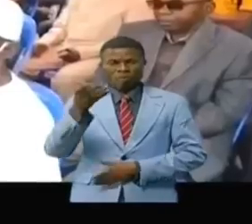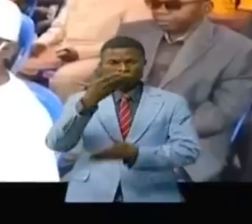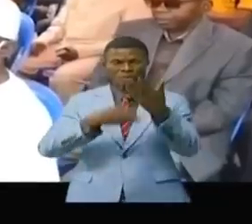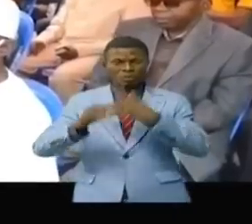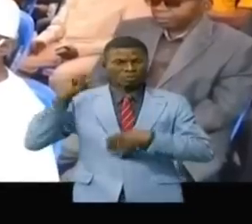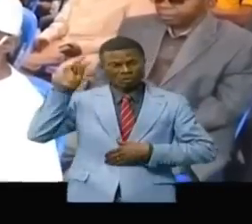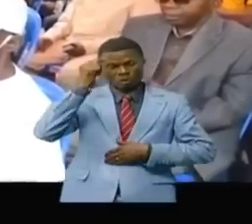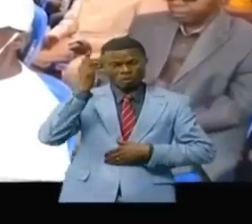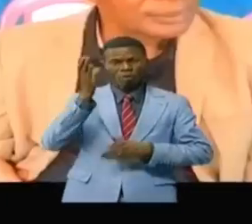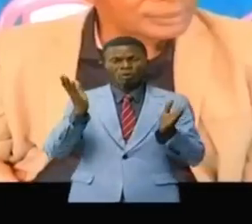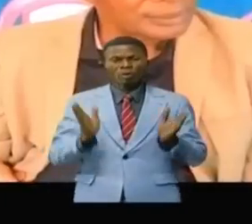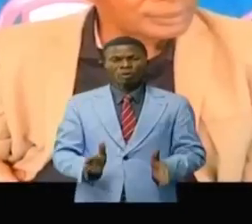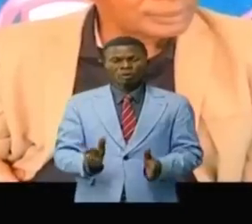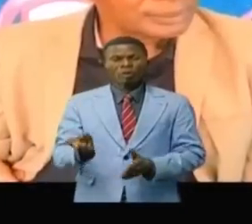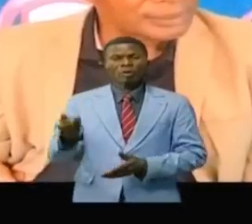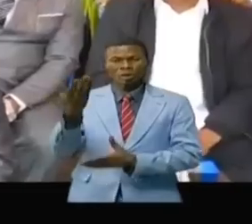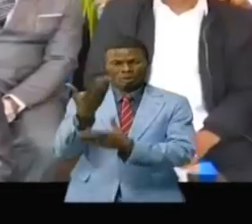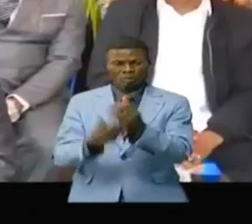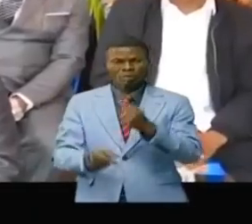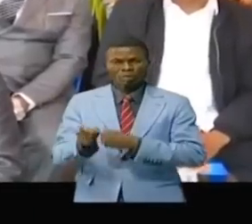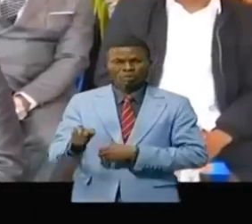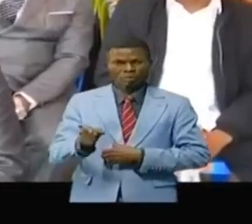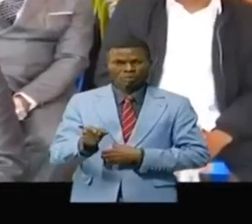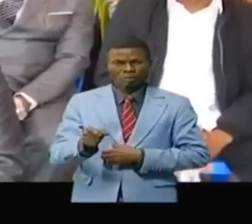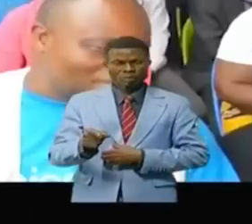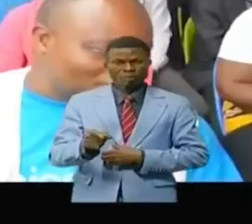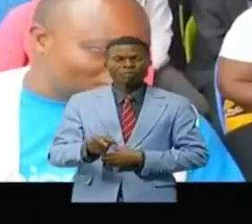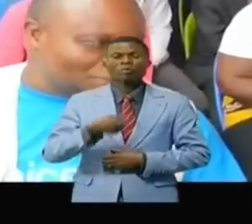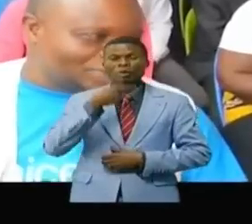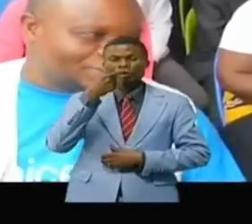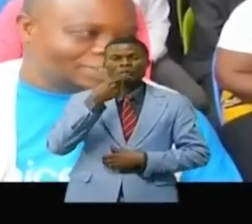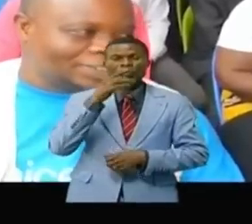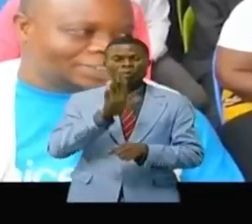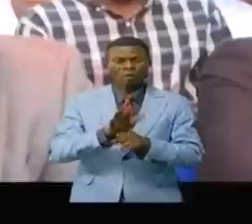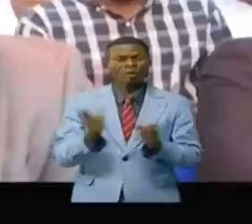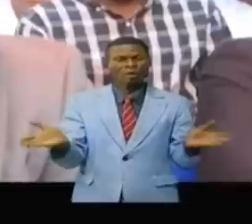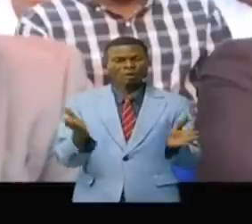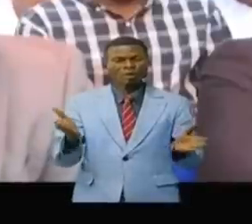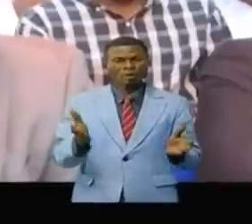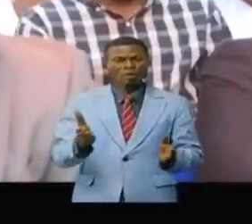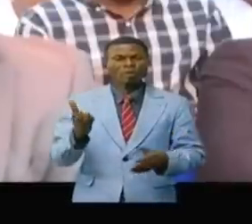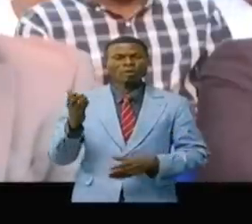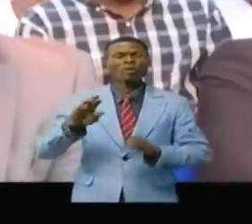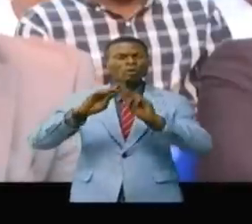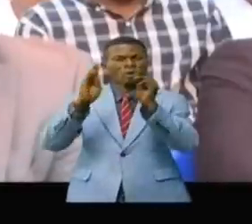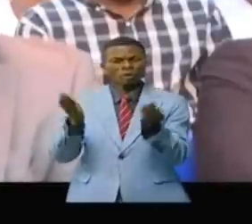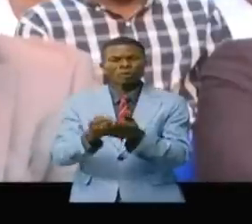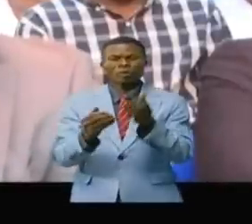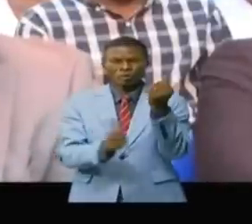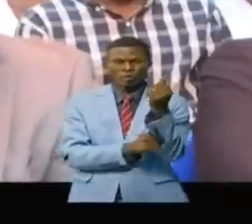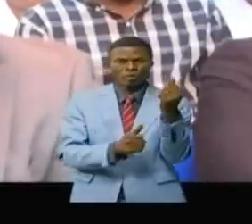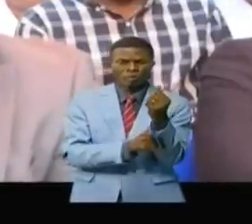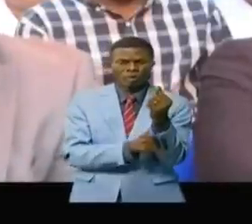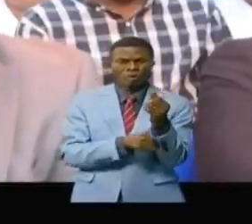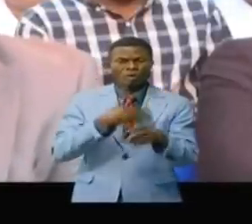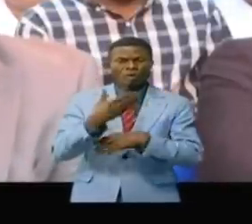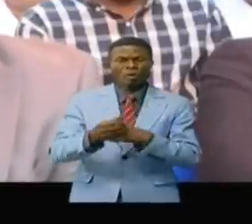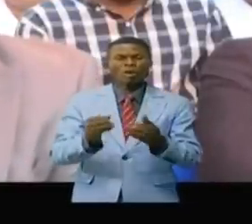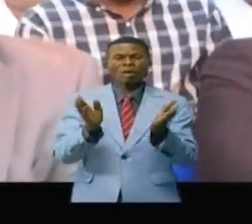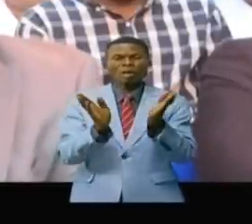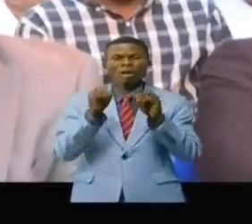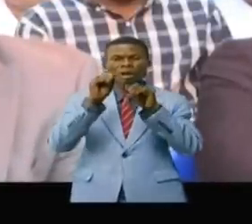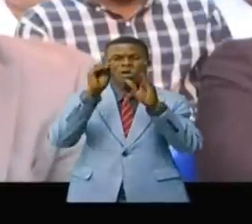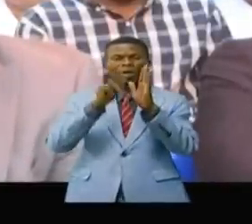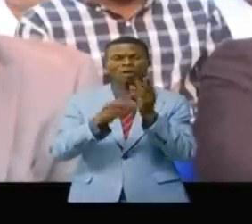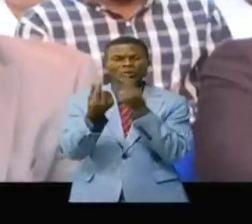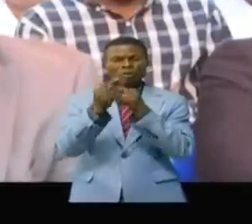de province à cette cérémonie, a de tout même exhorter les parties prenantes à capitaliser la gratuité de